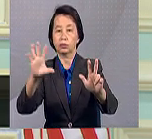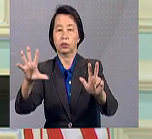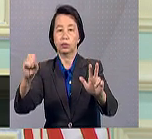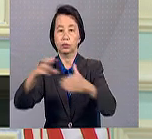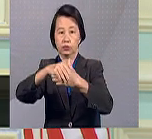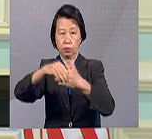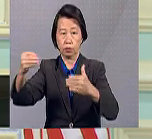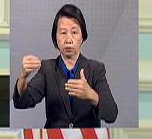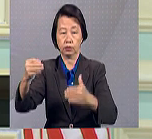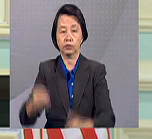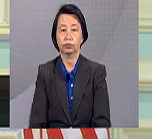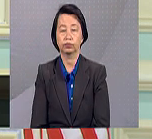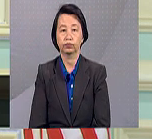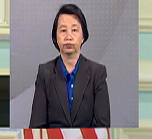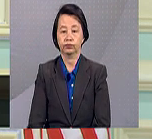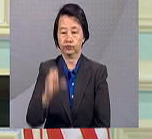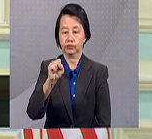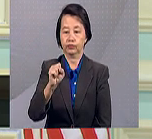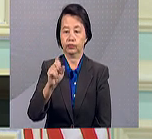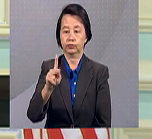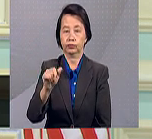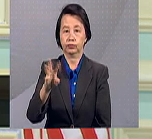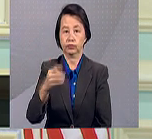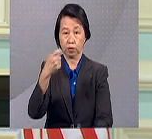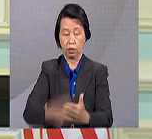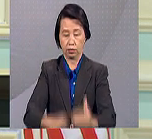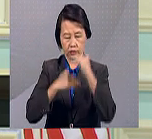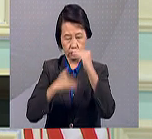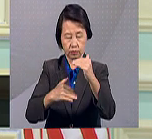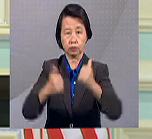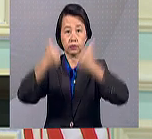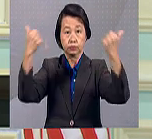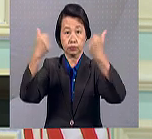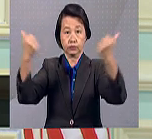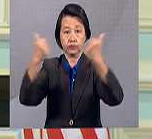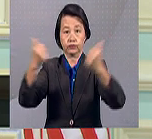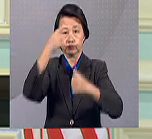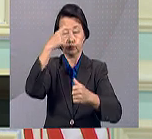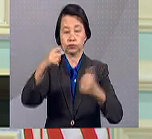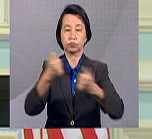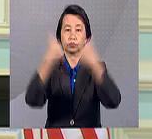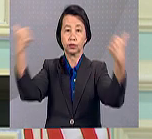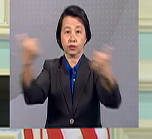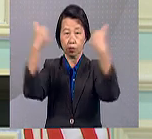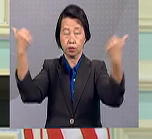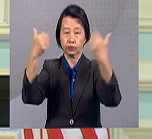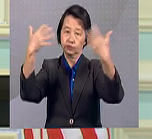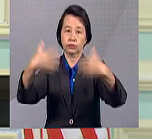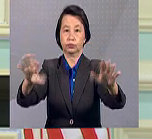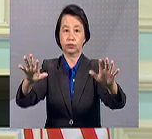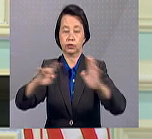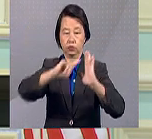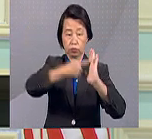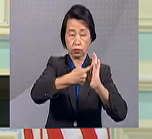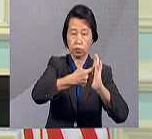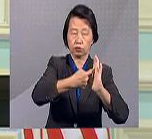RM375,850. Skim harga maksimum musim perayaan bagi Hari Raya Aidilfitri telah